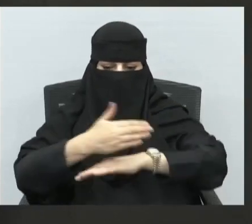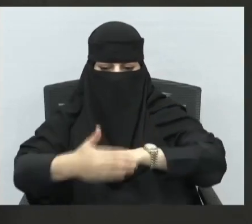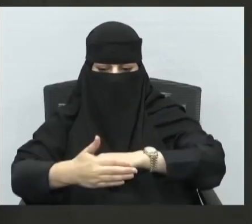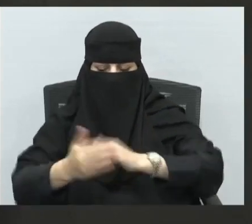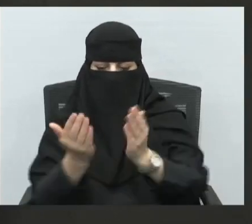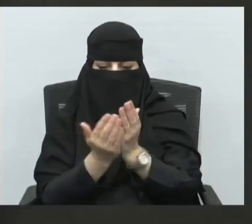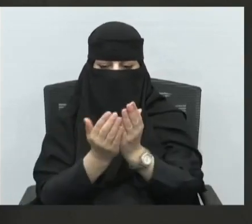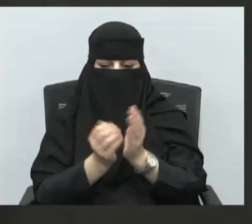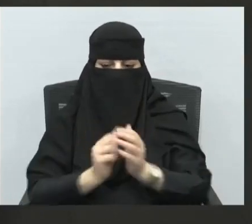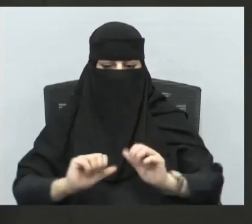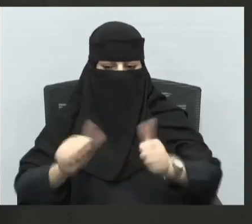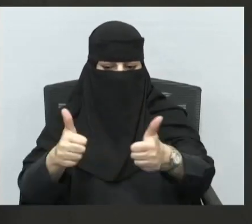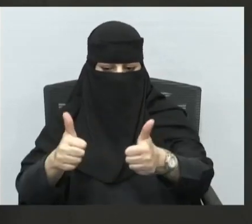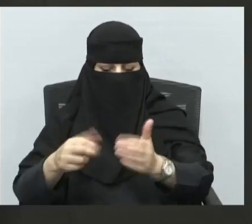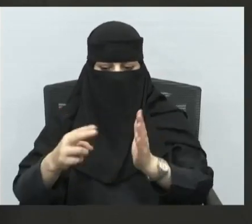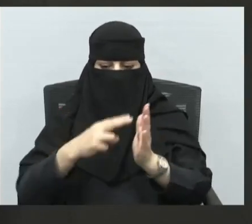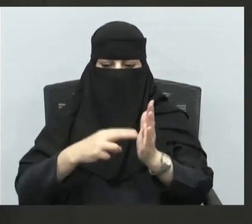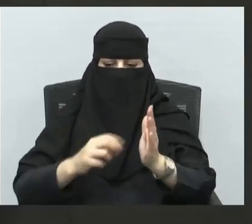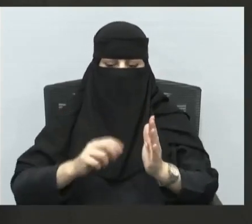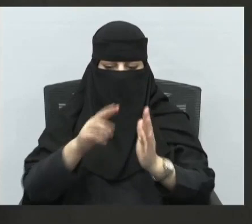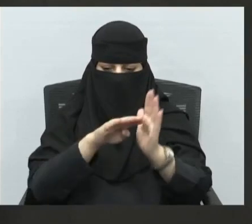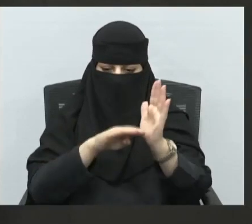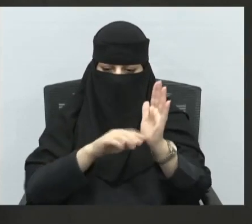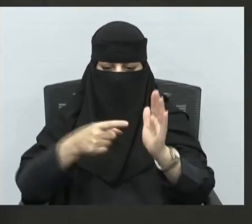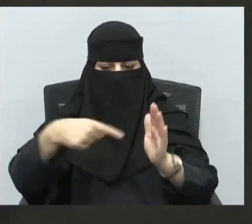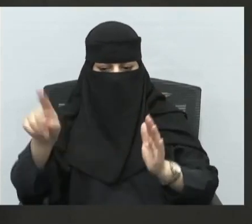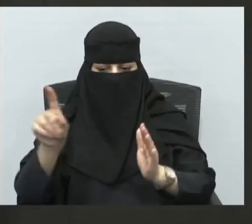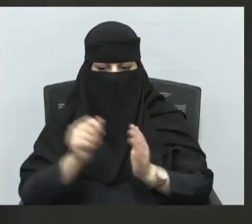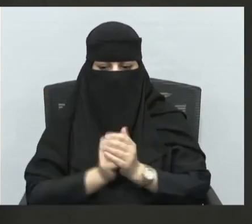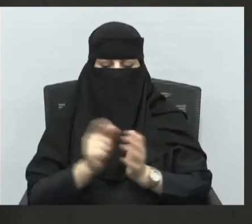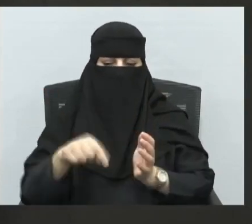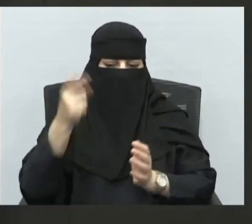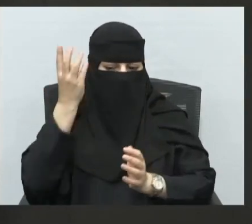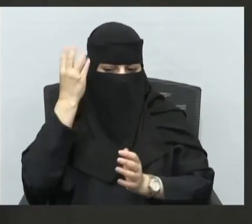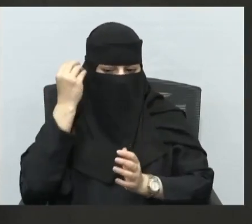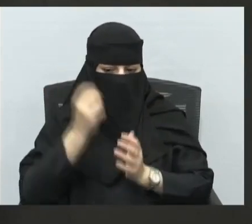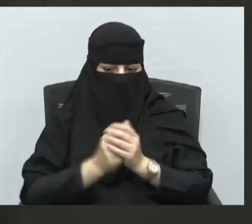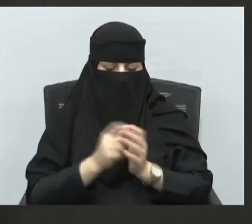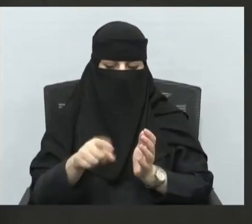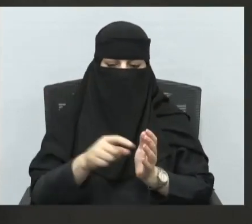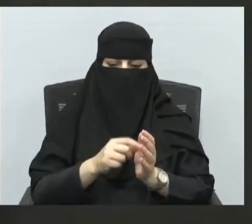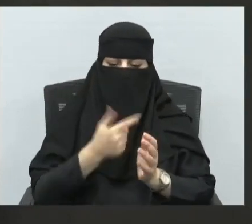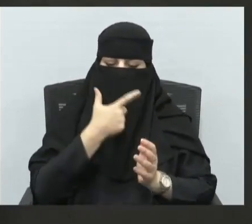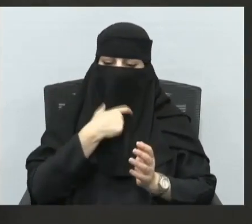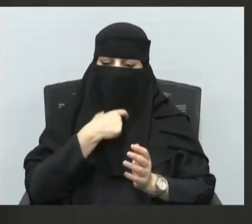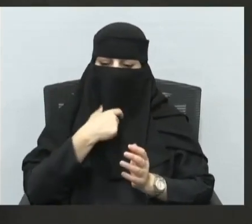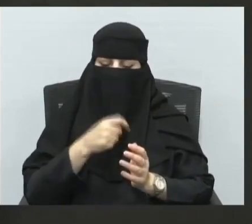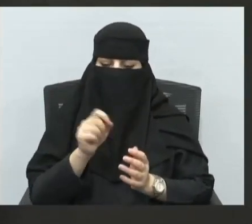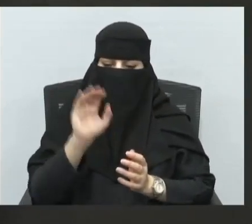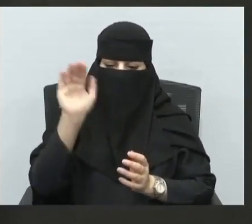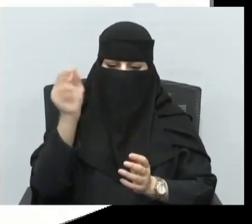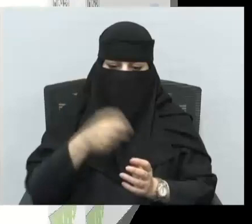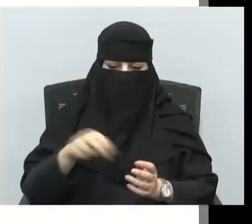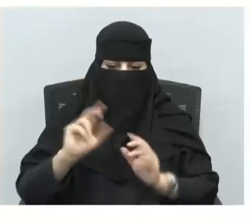حتى نتمكن من قراءتها بطريقه صحيحه ونتعرف على صوت الحرف في كل